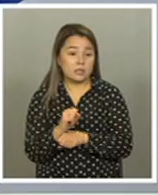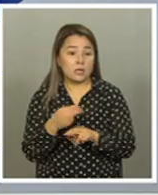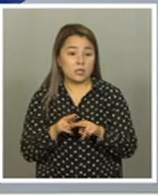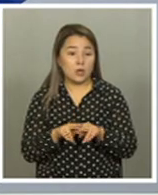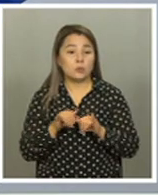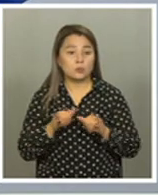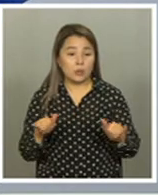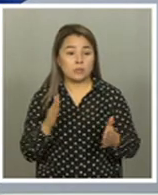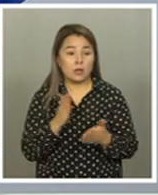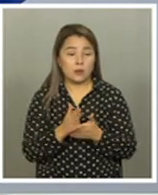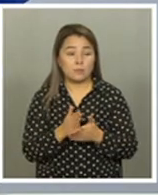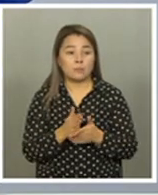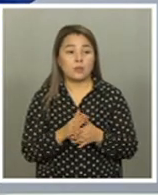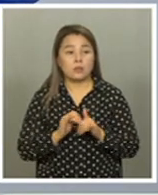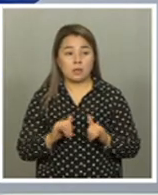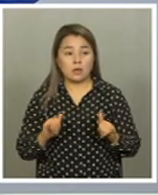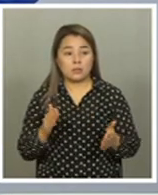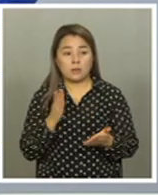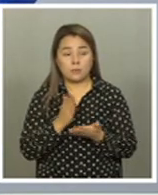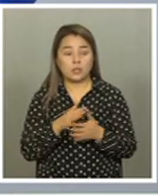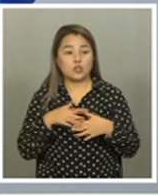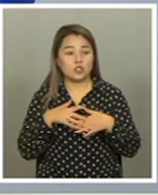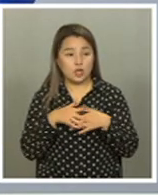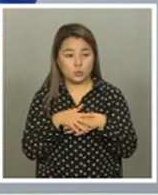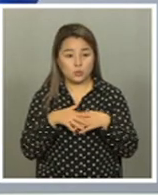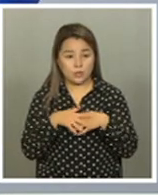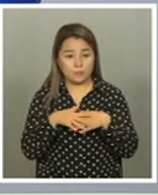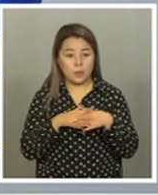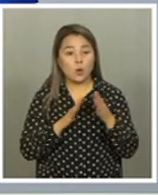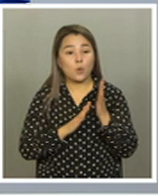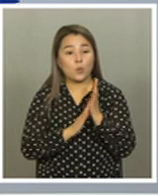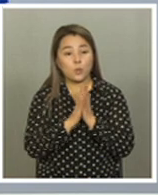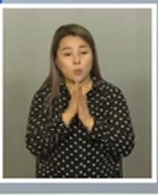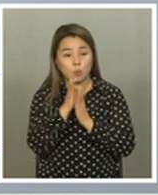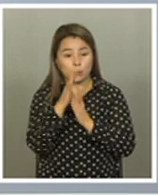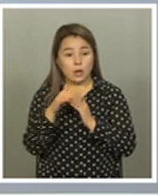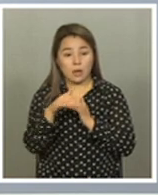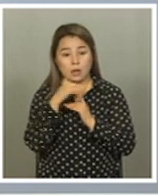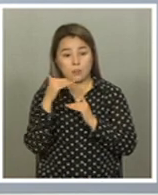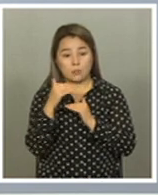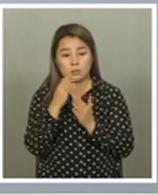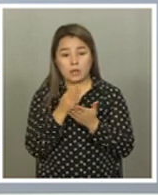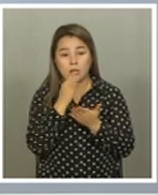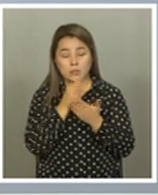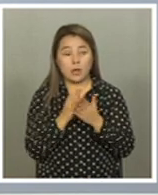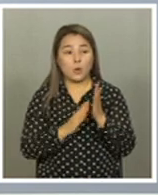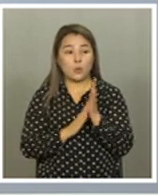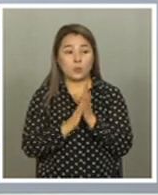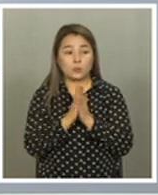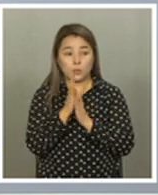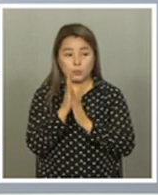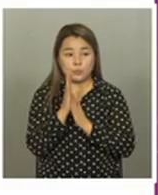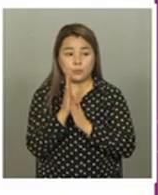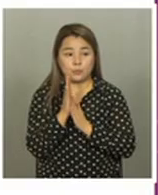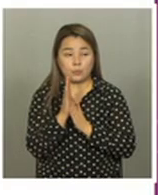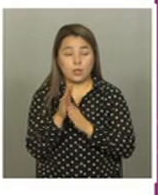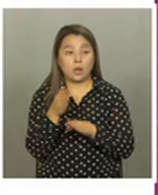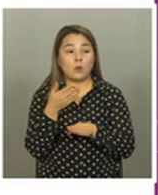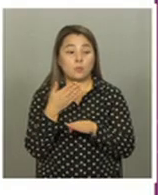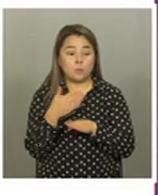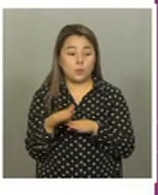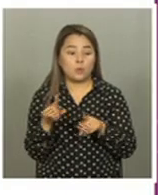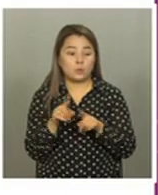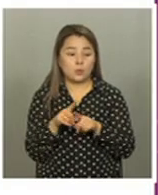отырады. Келесі балалар, өсу аймағы. Өсу аймағында бөліну аймағынан